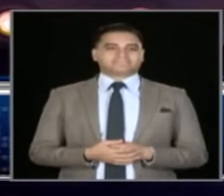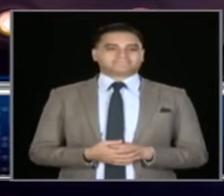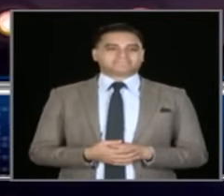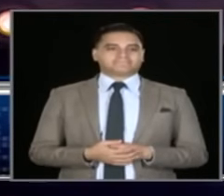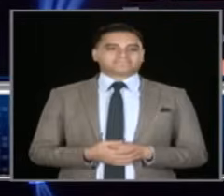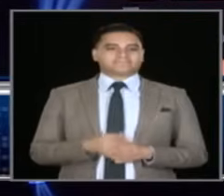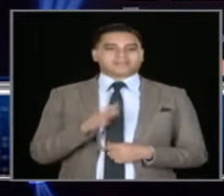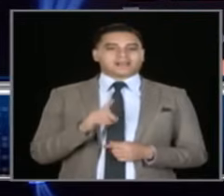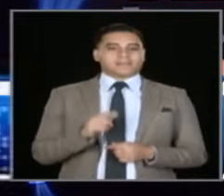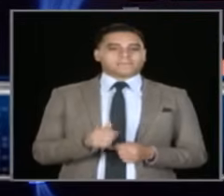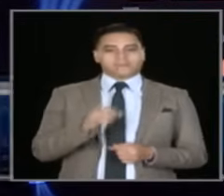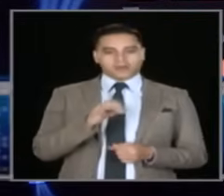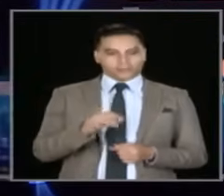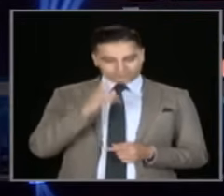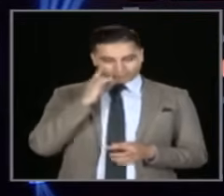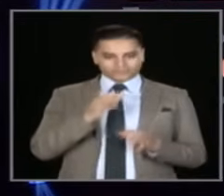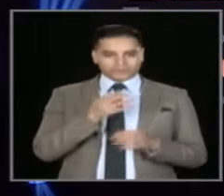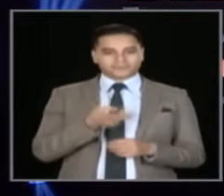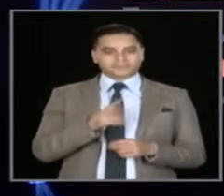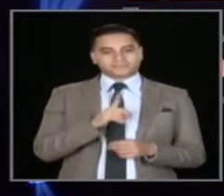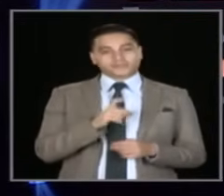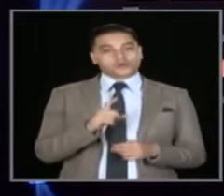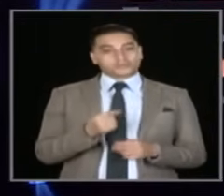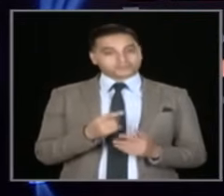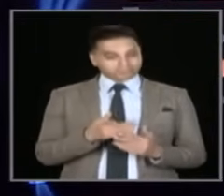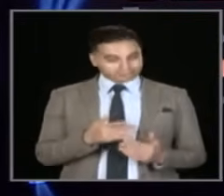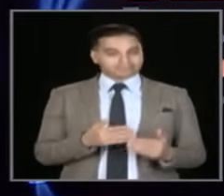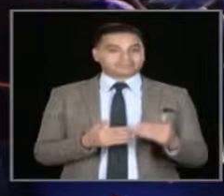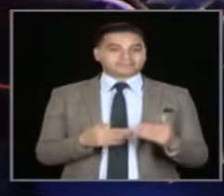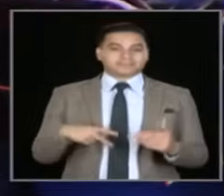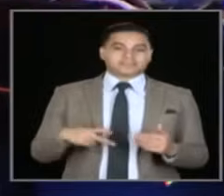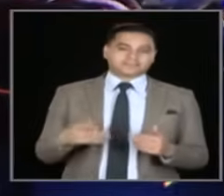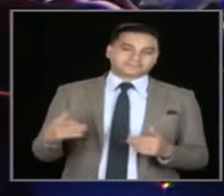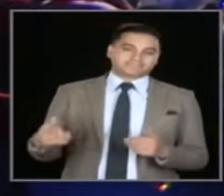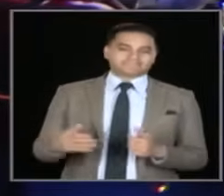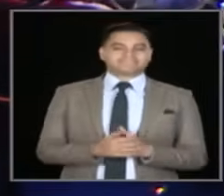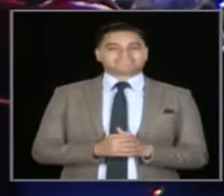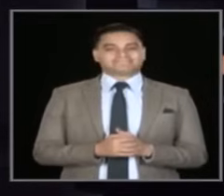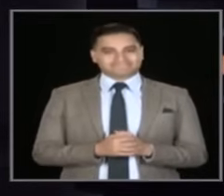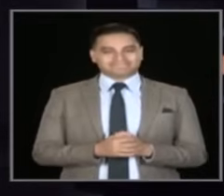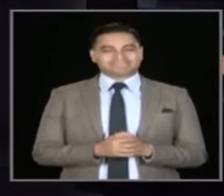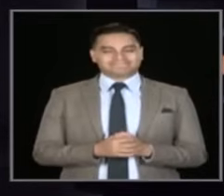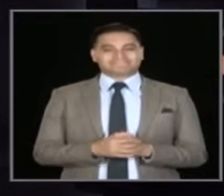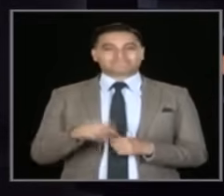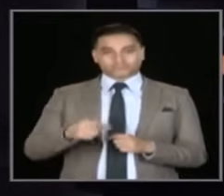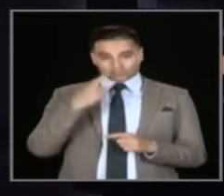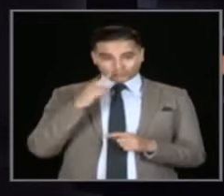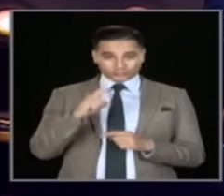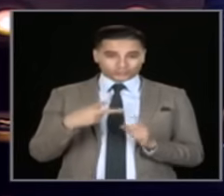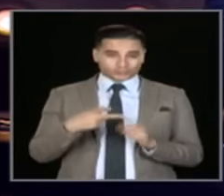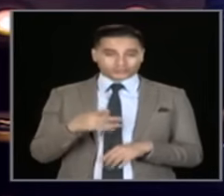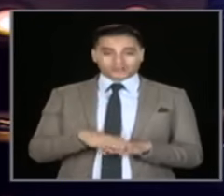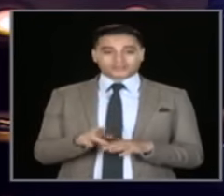الباوي بتفكر، برافو عليك. 115 فالنسيا، 80 البصمة.